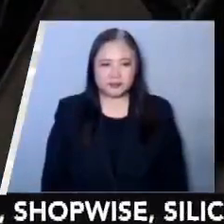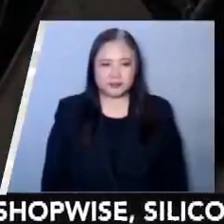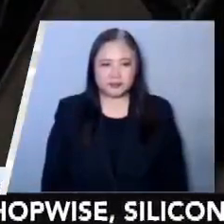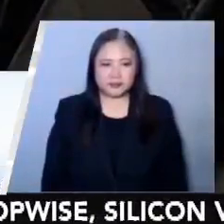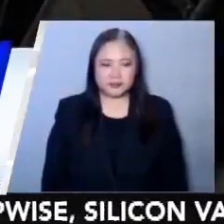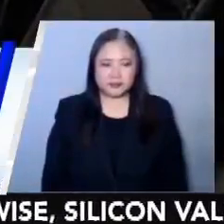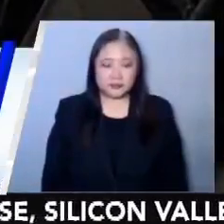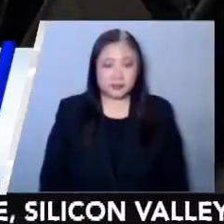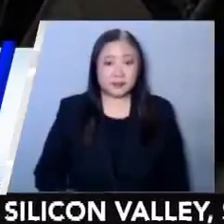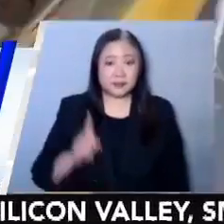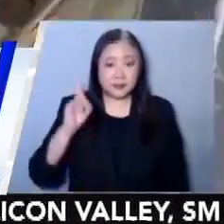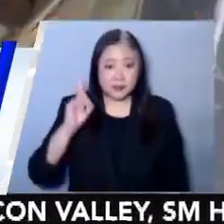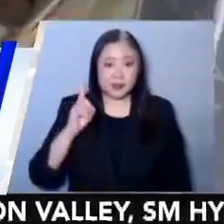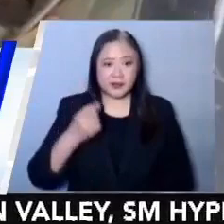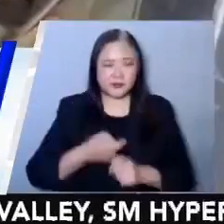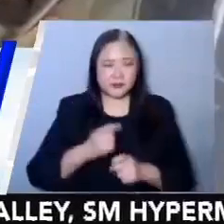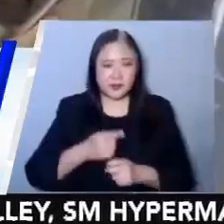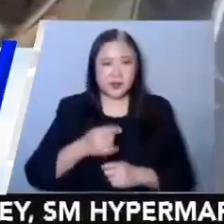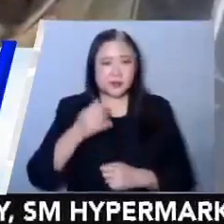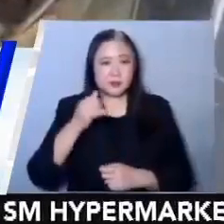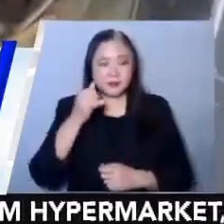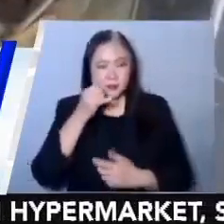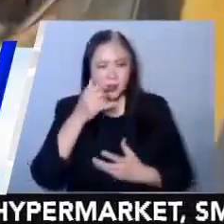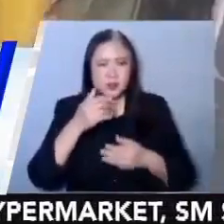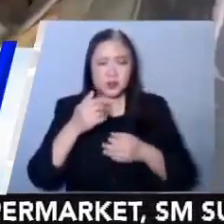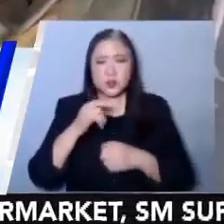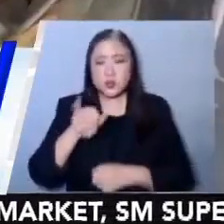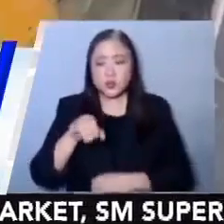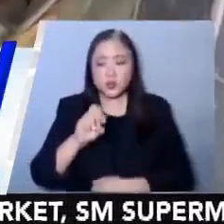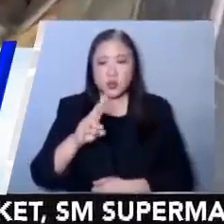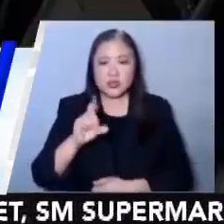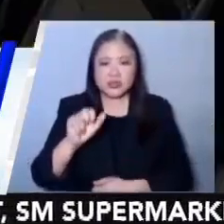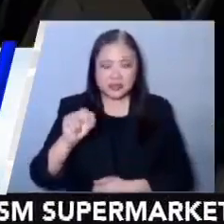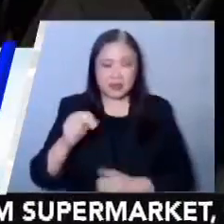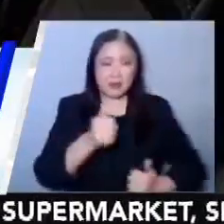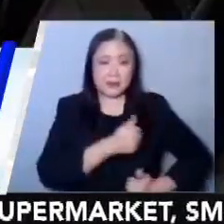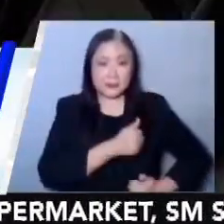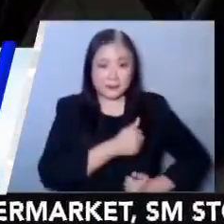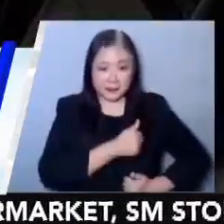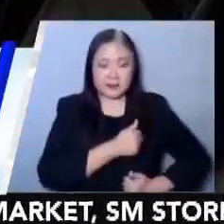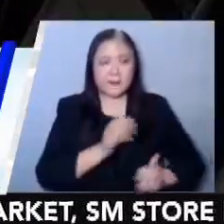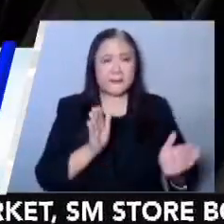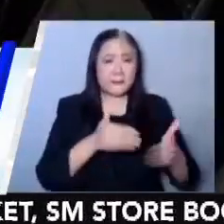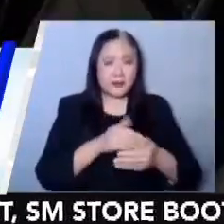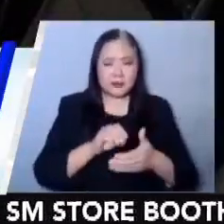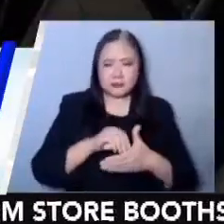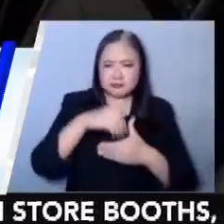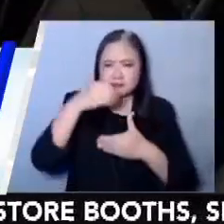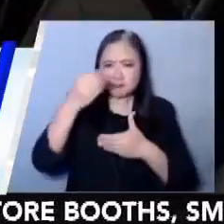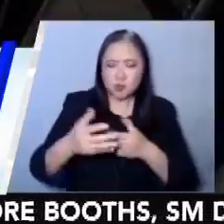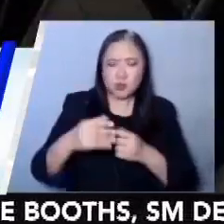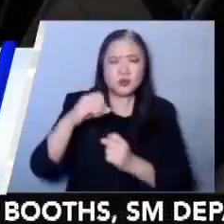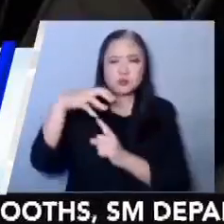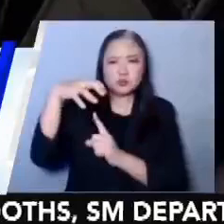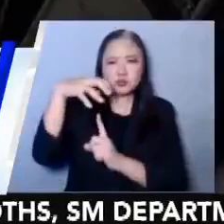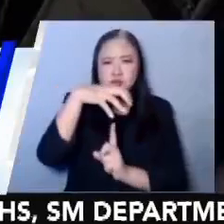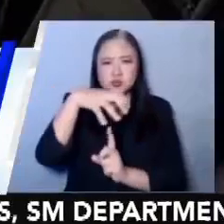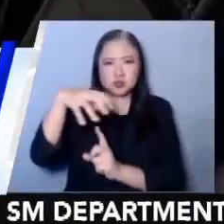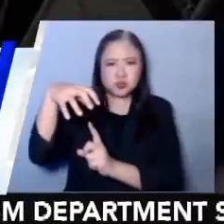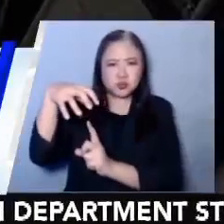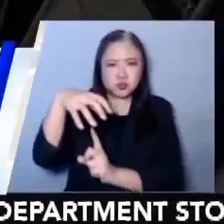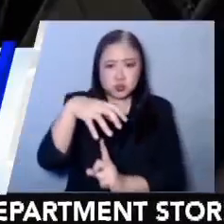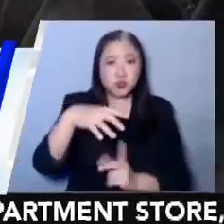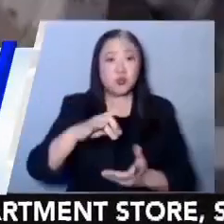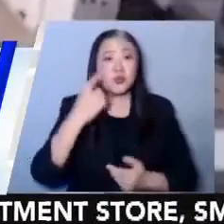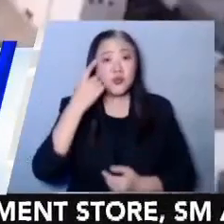Mula po sa isang aircraft ng Jordanian Army, inihulog sa ere ang mga kahunayan na may kasamang parachute. Ang laman ng mga kahon,